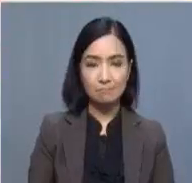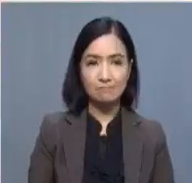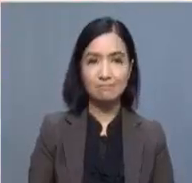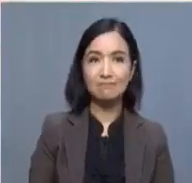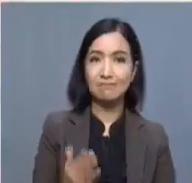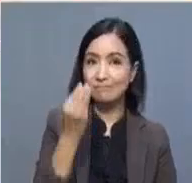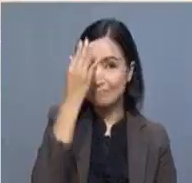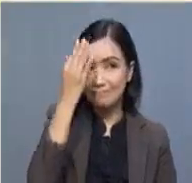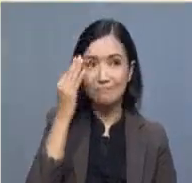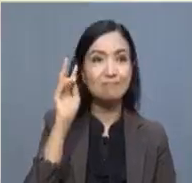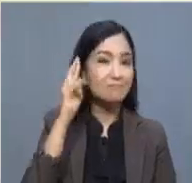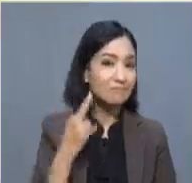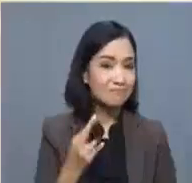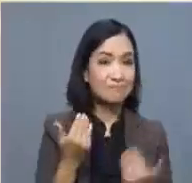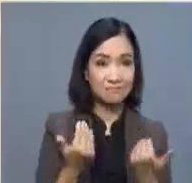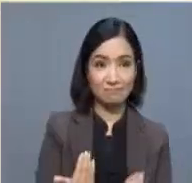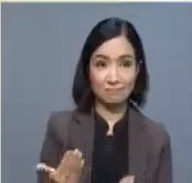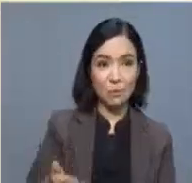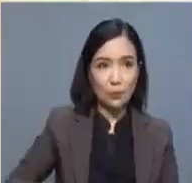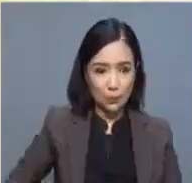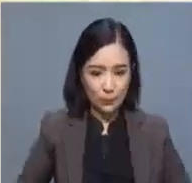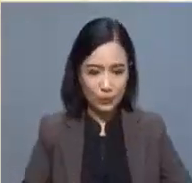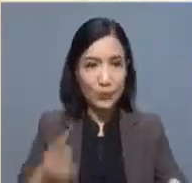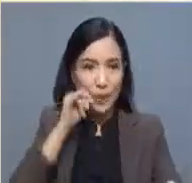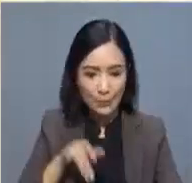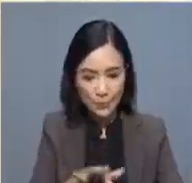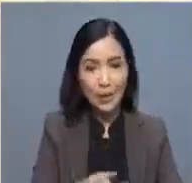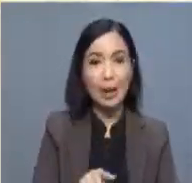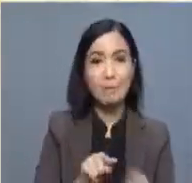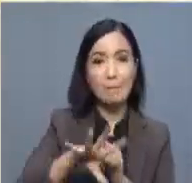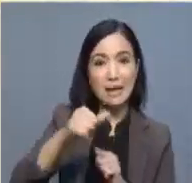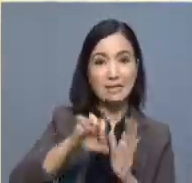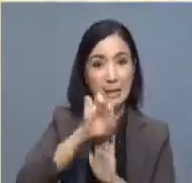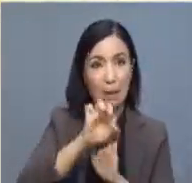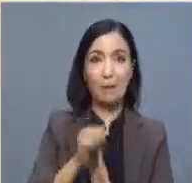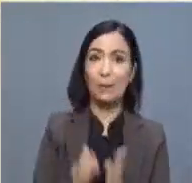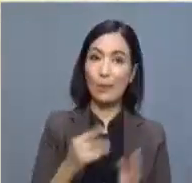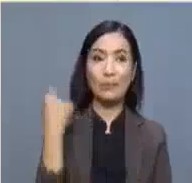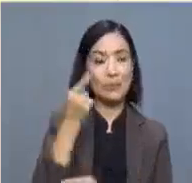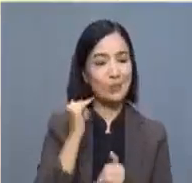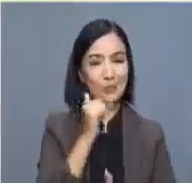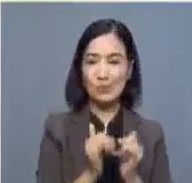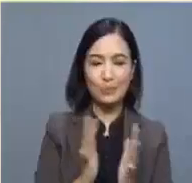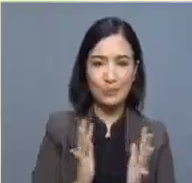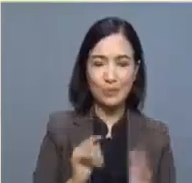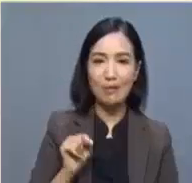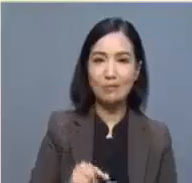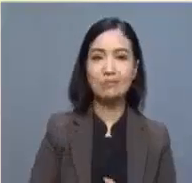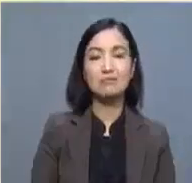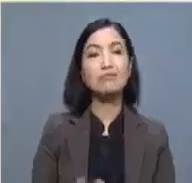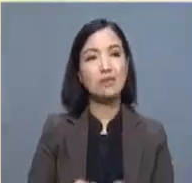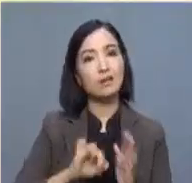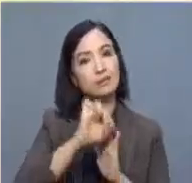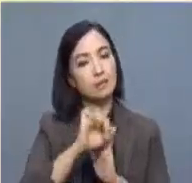ณกำภูคุณรัชนีคะบริเวณคูเมืองเชียงใหม่ตอนนี้นะคะเรียกได้ว่ามีนักท่องเที่ยวออกมาเล่นน้ำส่งท้ายเทศกาลสงกรานต์กันอย่างคึกคักค่ะขณะเดียวกัน